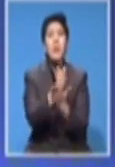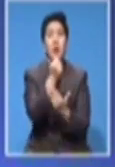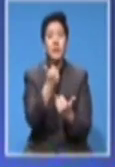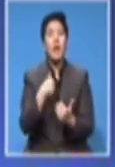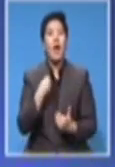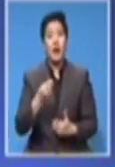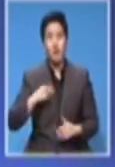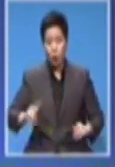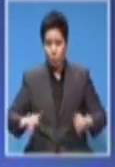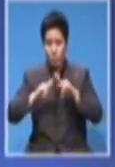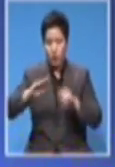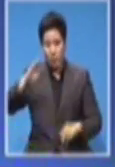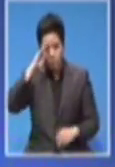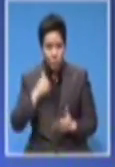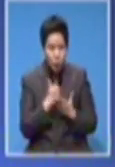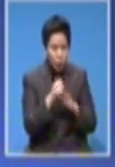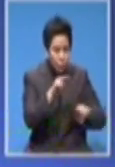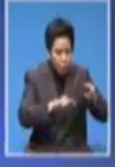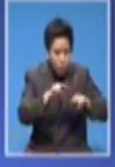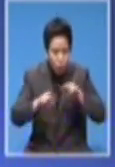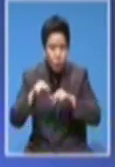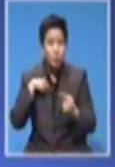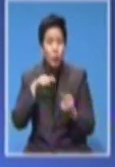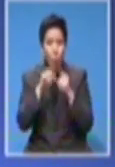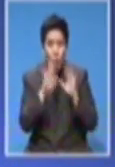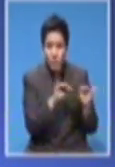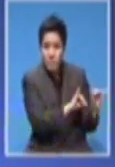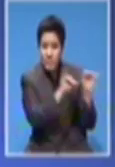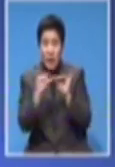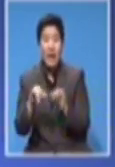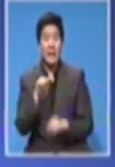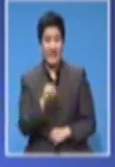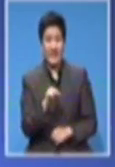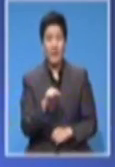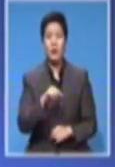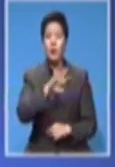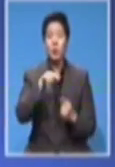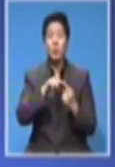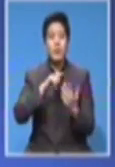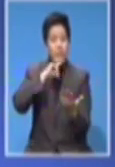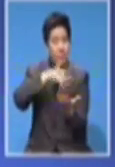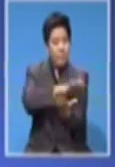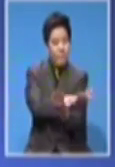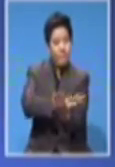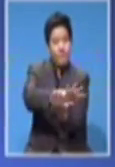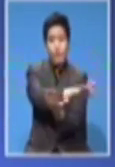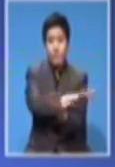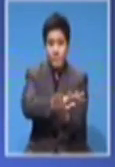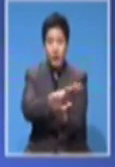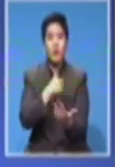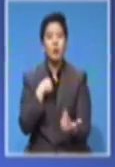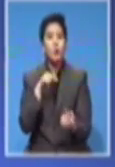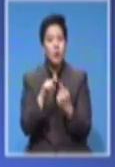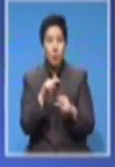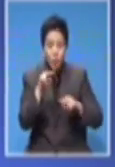าดตระเวนและช่วยเหลือด้านมนุษยธรรมให้กับผู้โยกย้ายถิ่นฐานแบบไม่ปกตินะครับในมหาสมุทรอินเดียมีหน้าที่ในการ